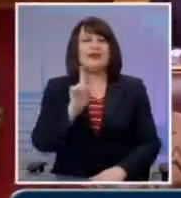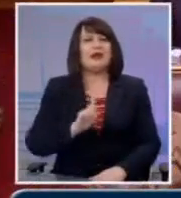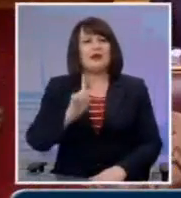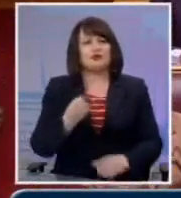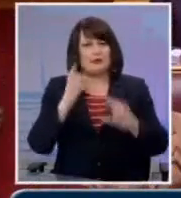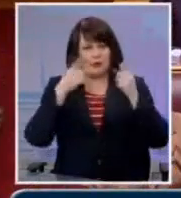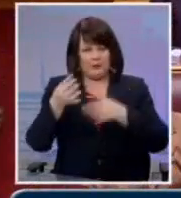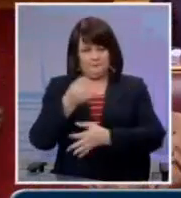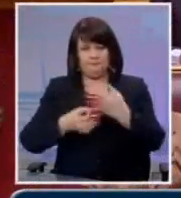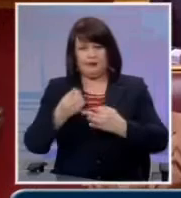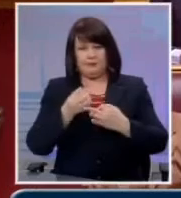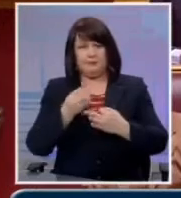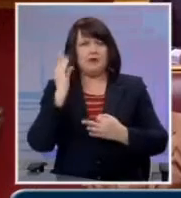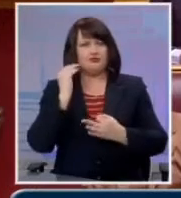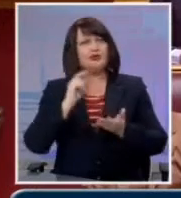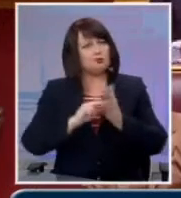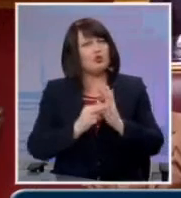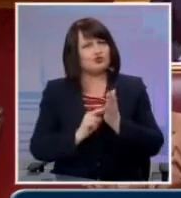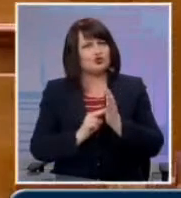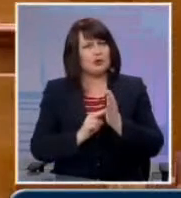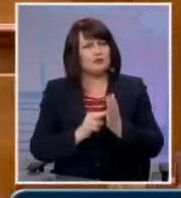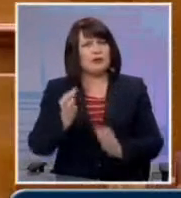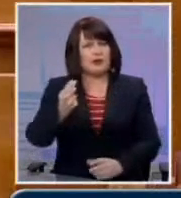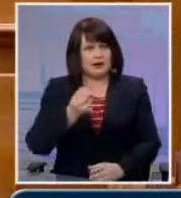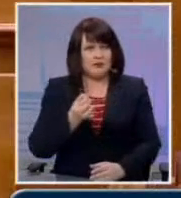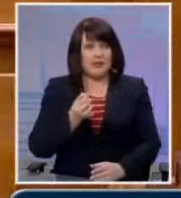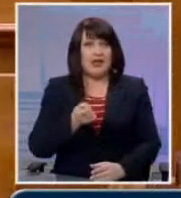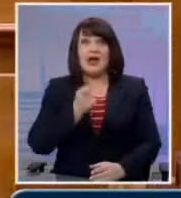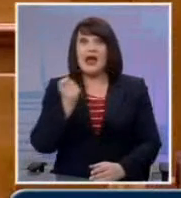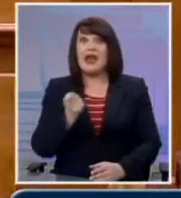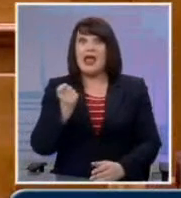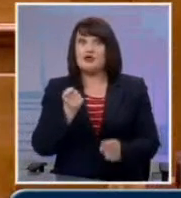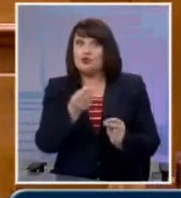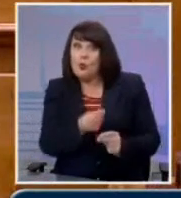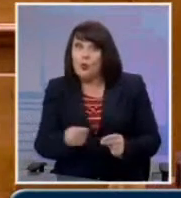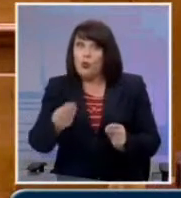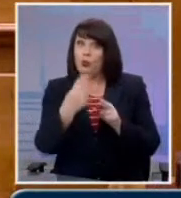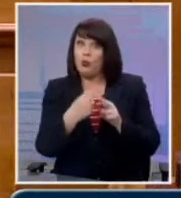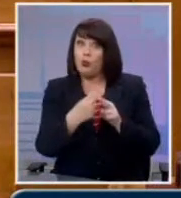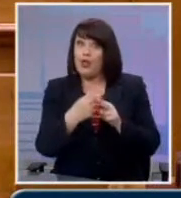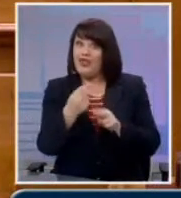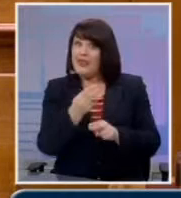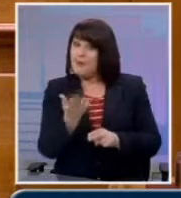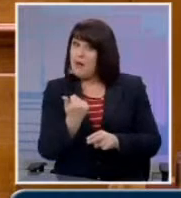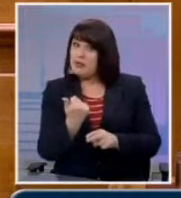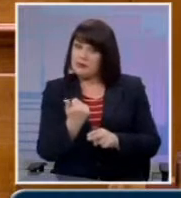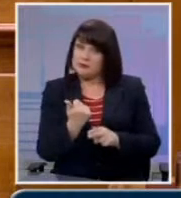αντιπολιτεύσεως, ο οποίος είπε το χρέος δεν είναι το μείζον. Το